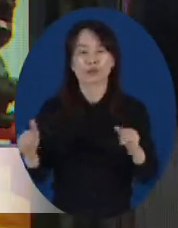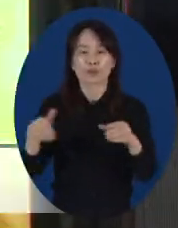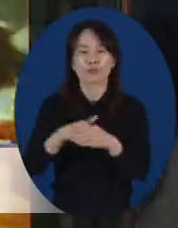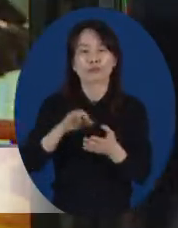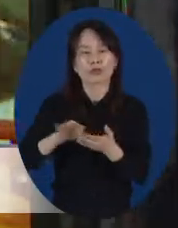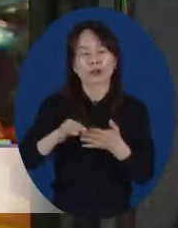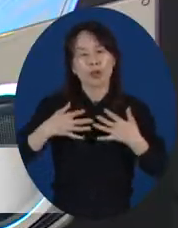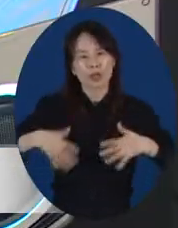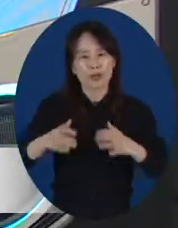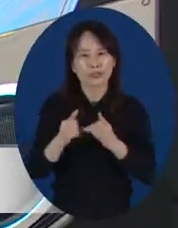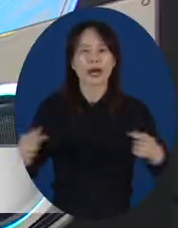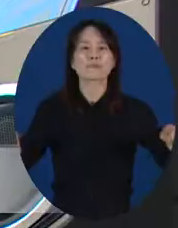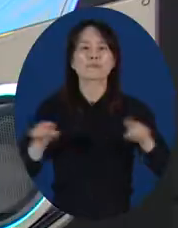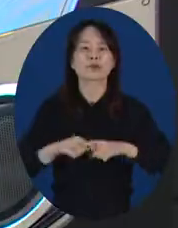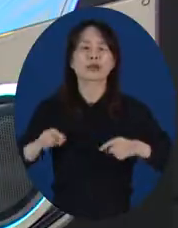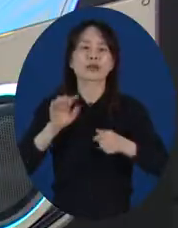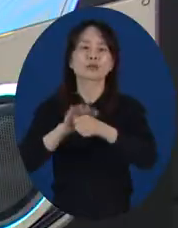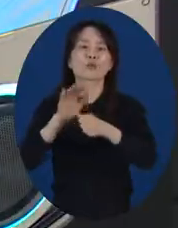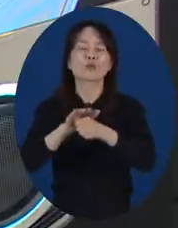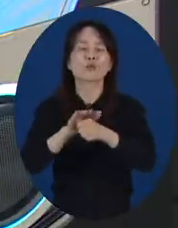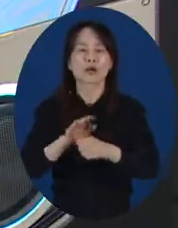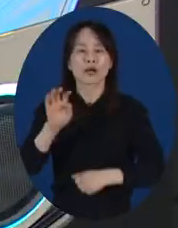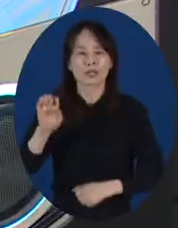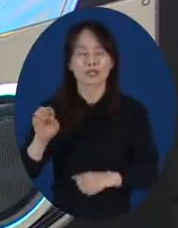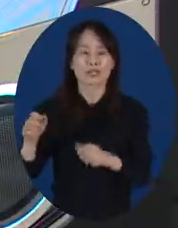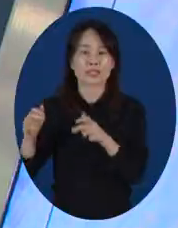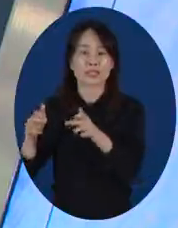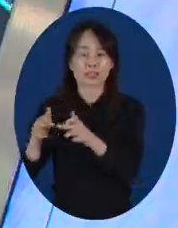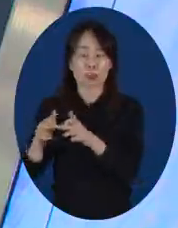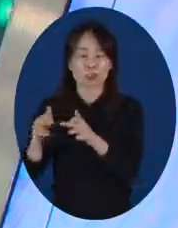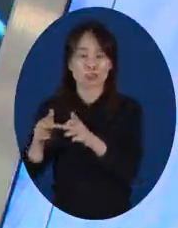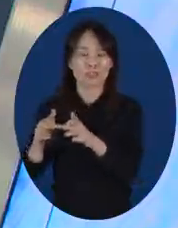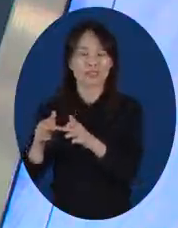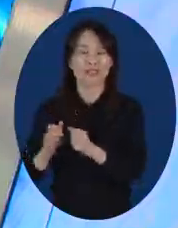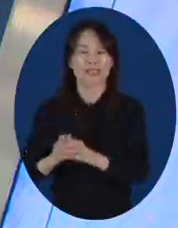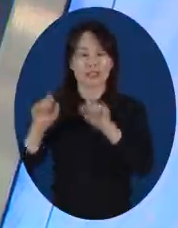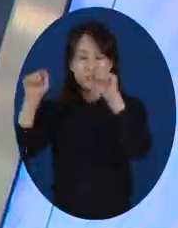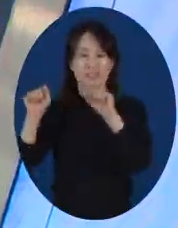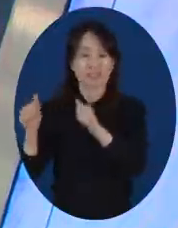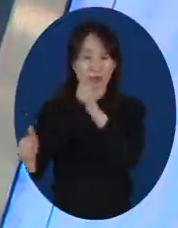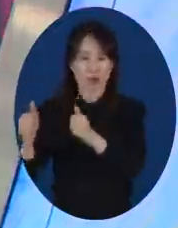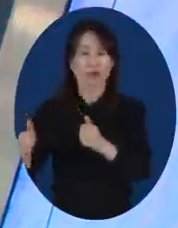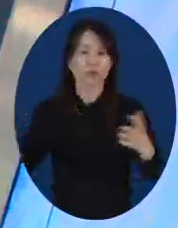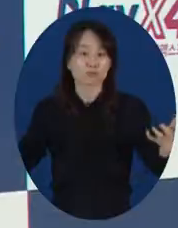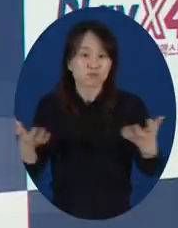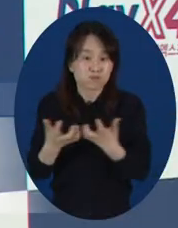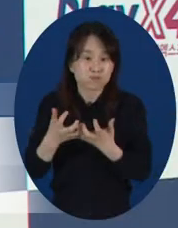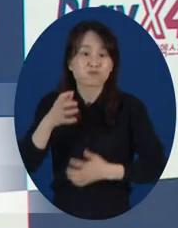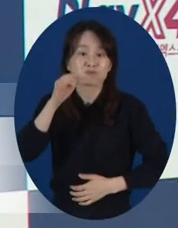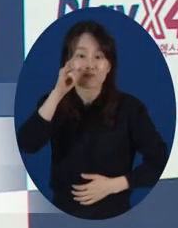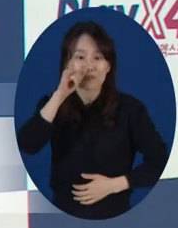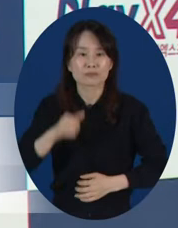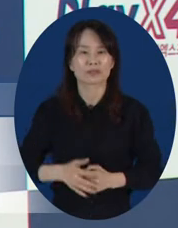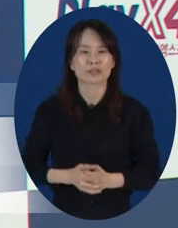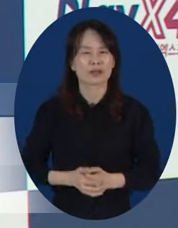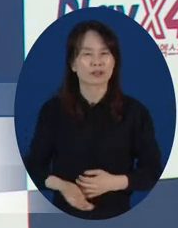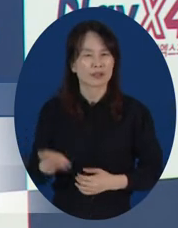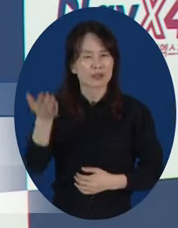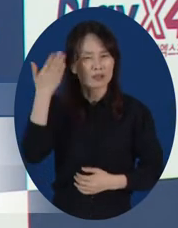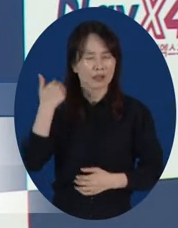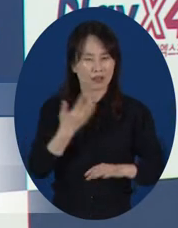문화 취약층도 축제에 함께할 수 있도록 장애인 e스포츠 대회 등 다양한 콘텐츠가 가득합니다.